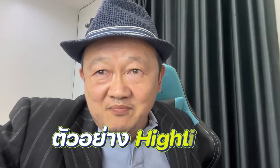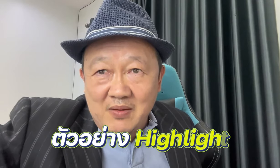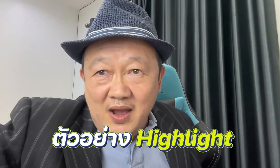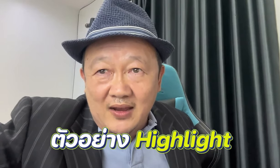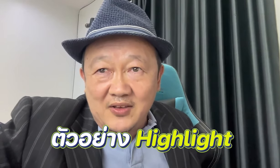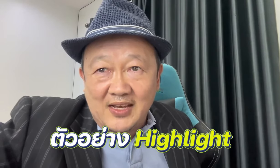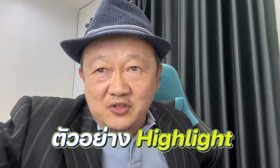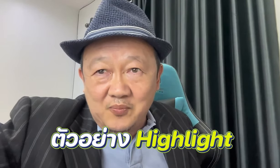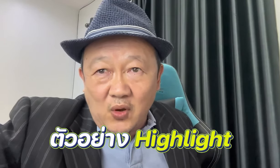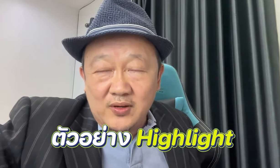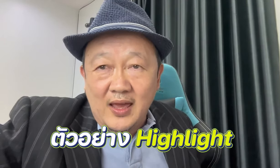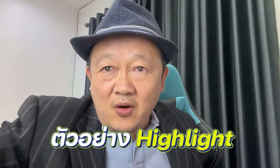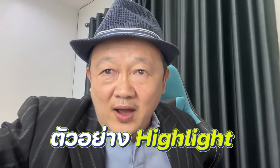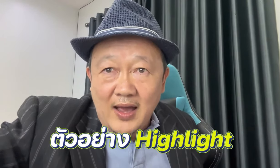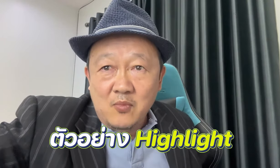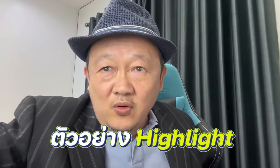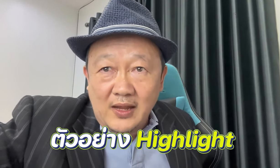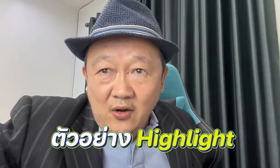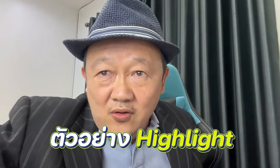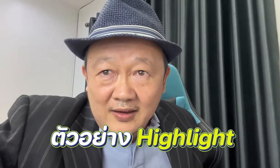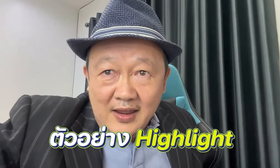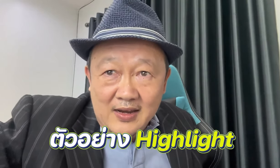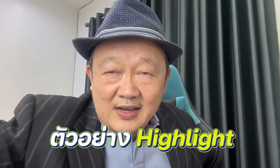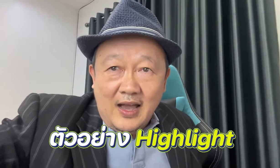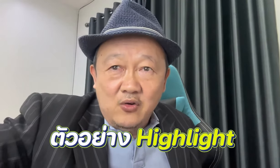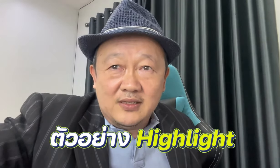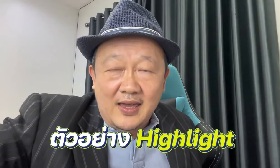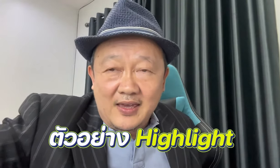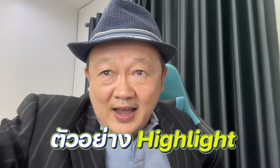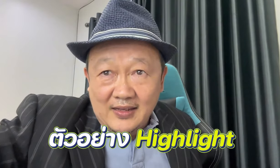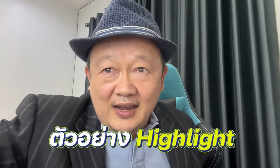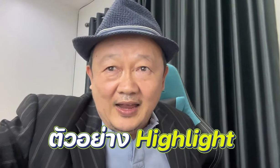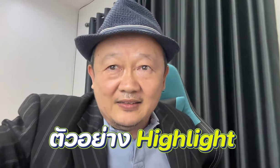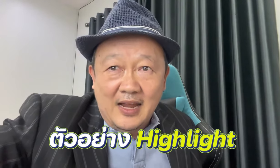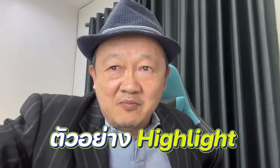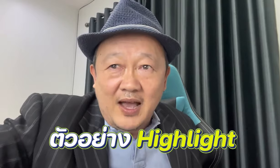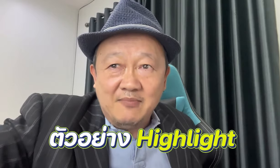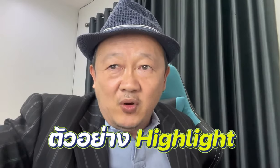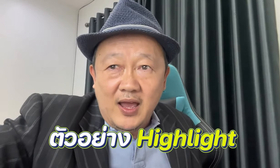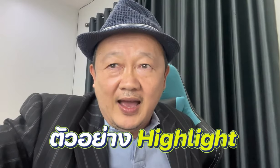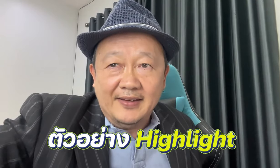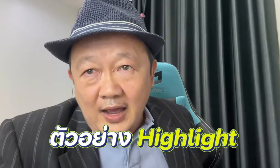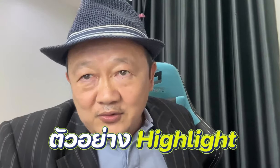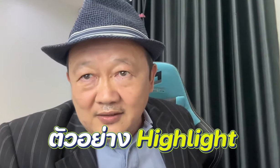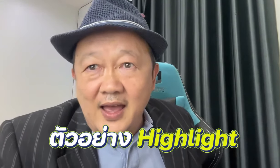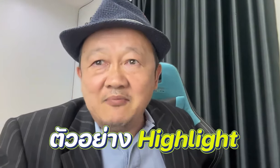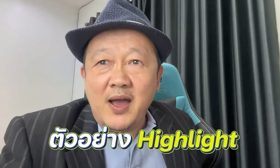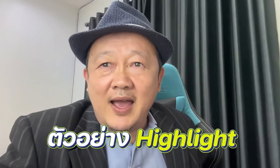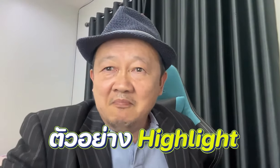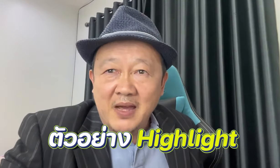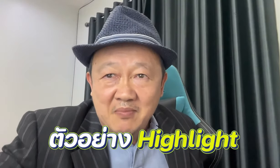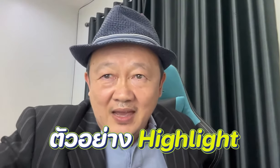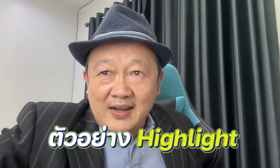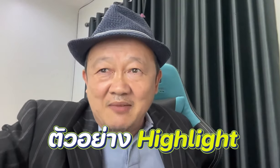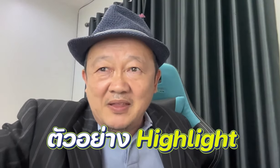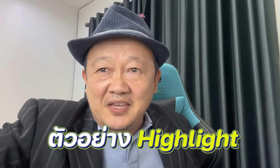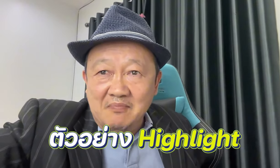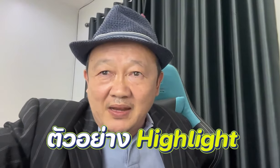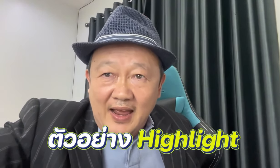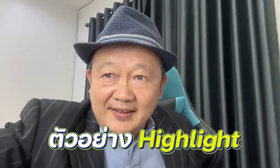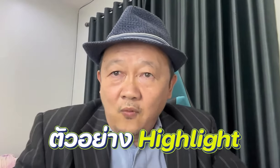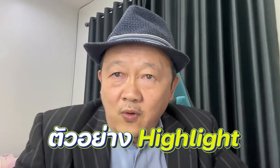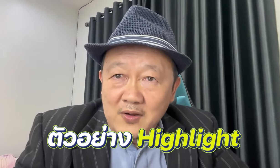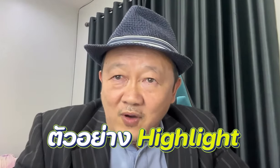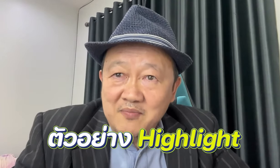ที่ใช้เงินไปมากแล้วยังสอบตกเนี่ยเพราะว่ามัวแต่หลงในเรื่องเก่าใช้การตลาดนำการบริหารเอาแต่สร้างภาพไม่มีอะไรเป็น